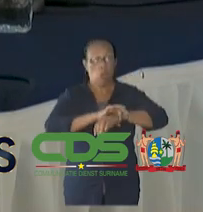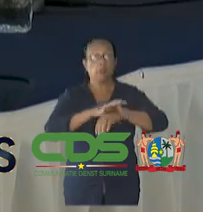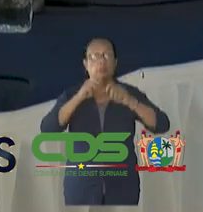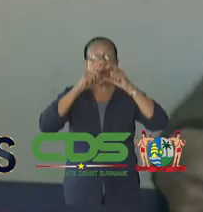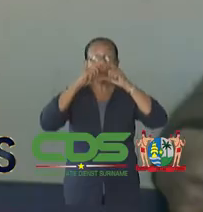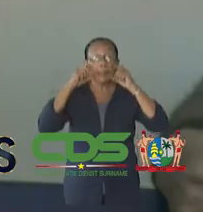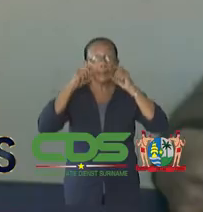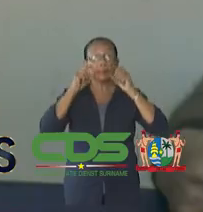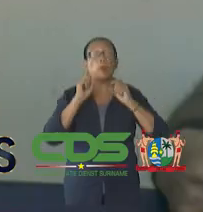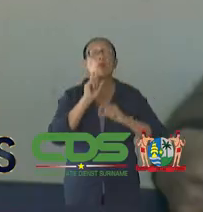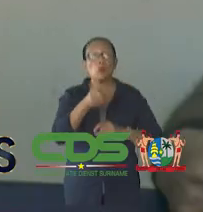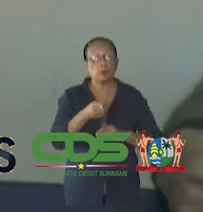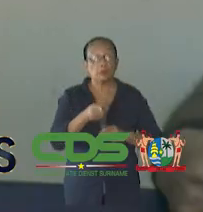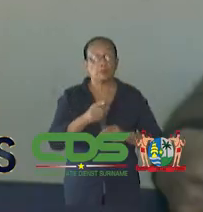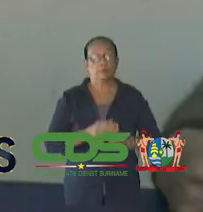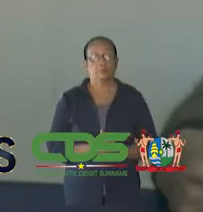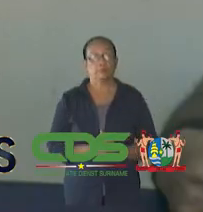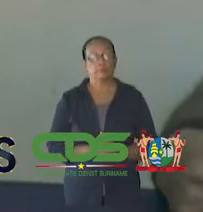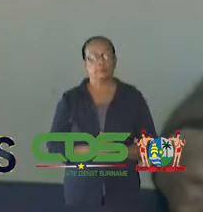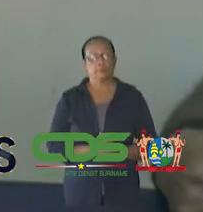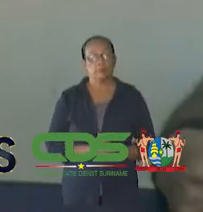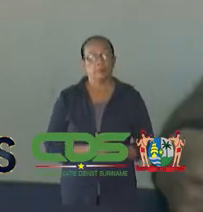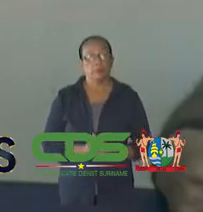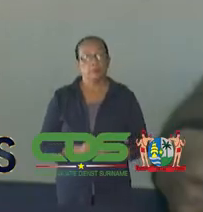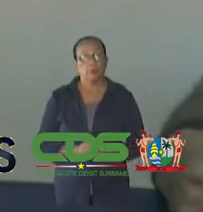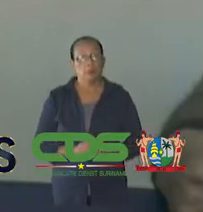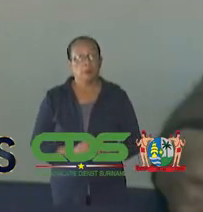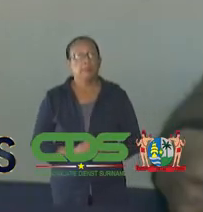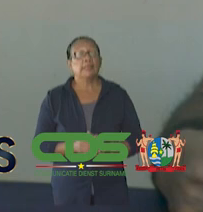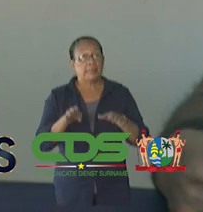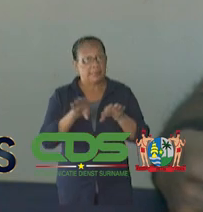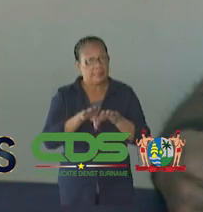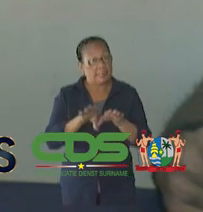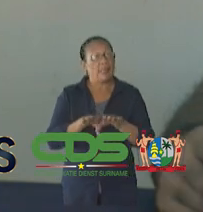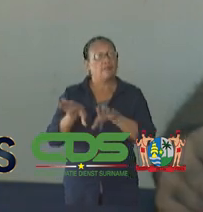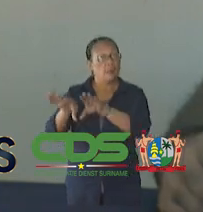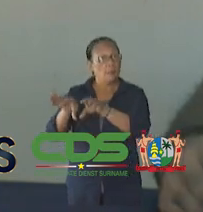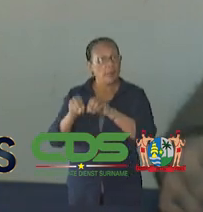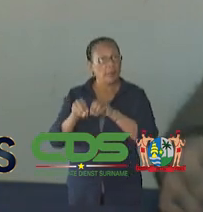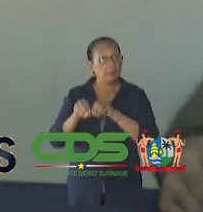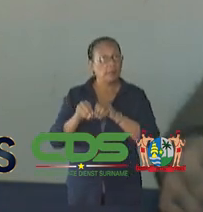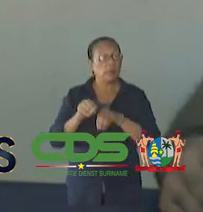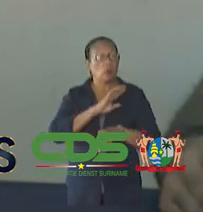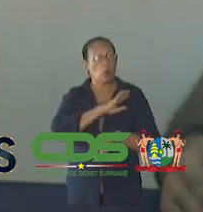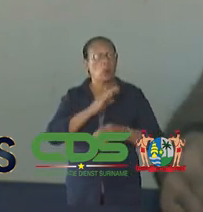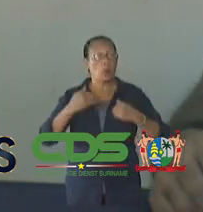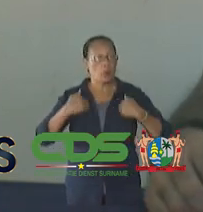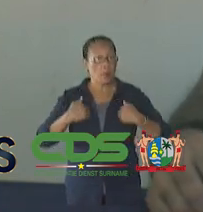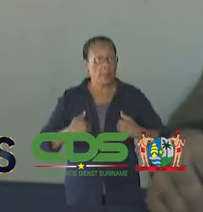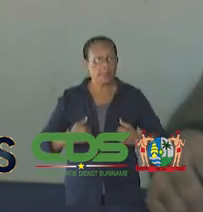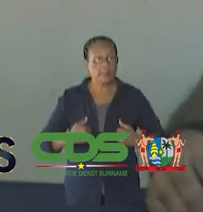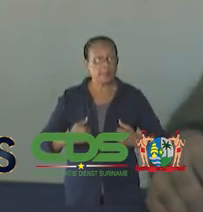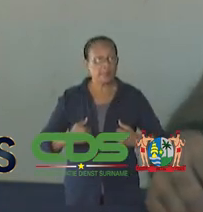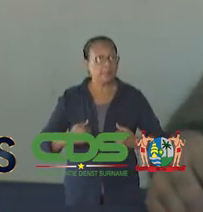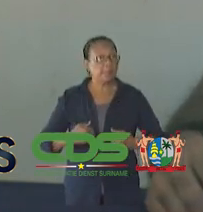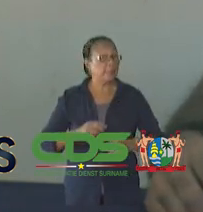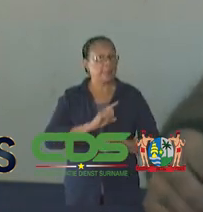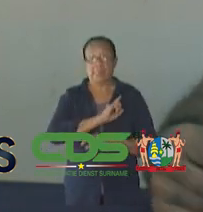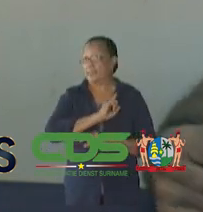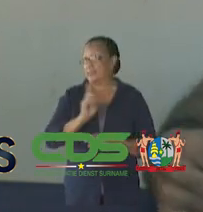transmissie te beperken. Dezelfde maatregelen gelden voor mensen met klachten die niet zijn gaan